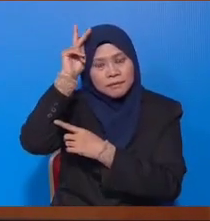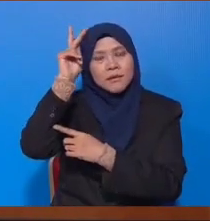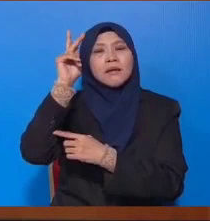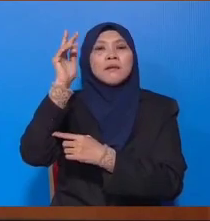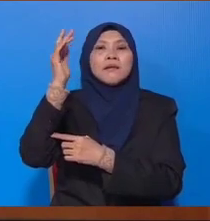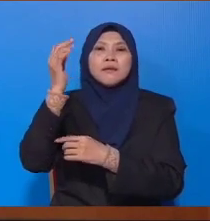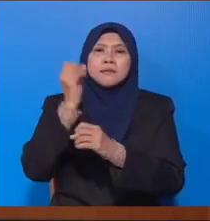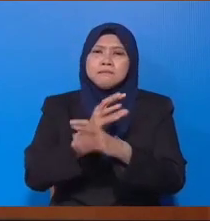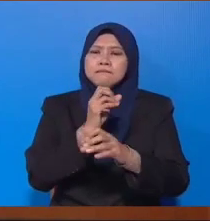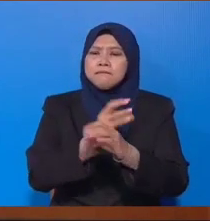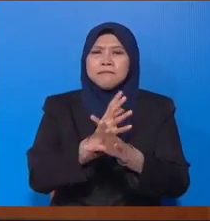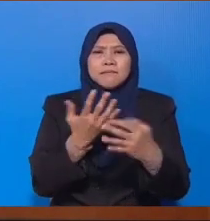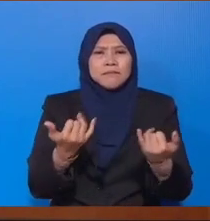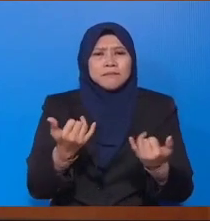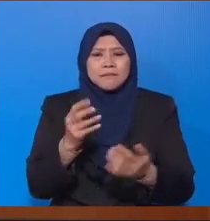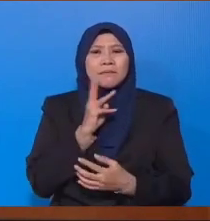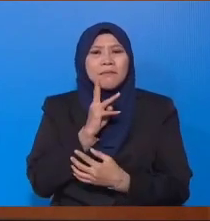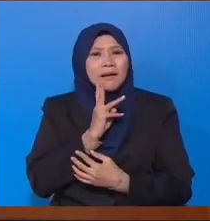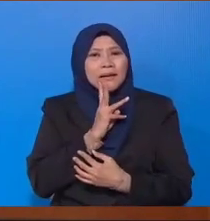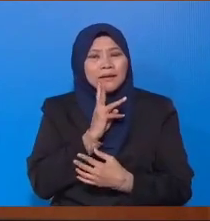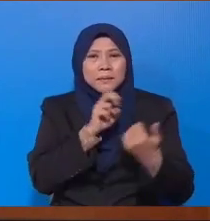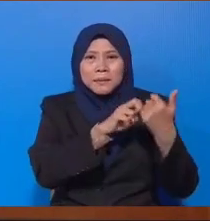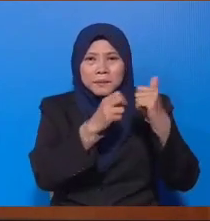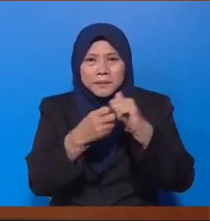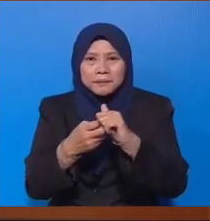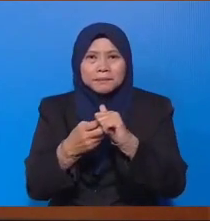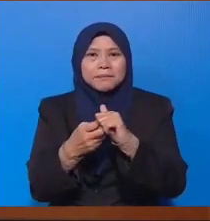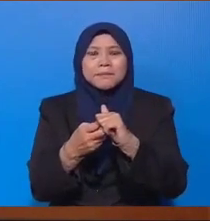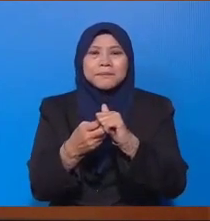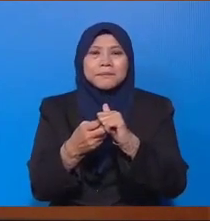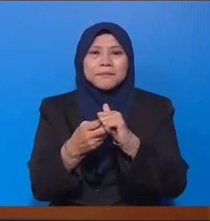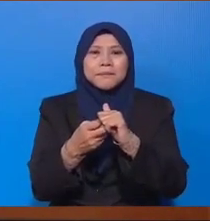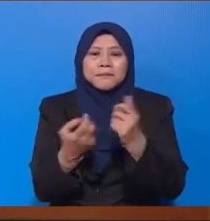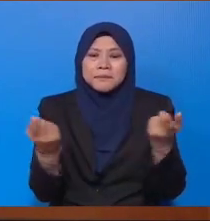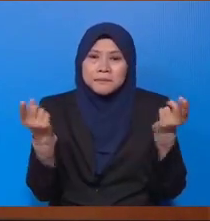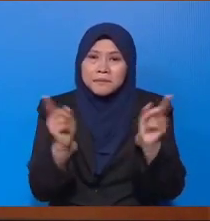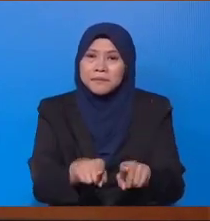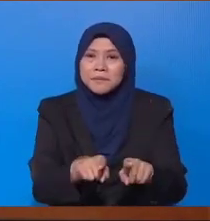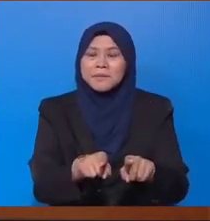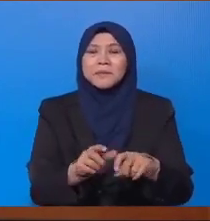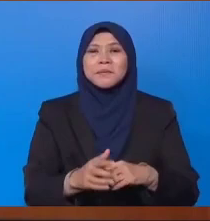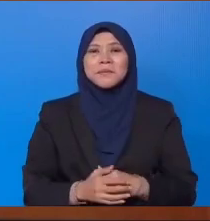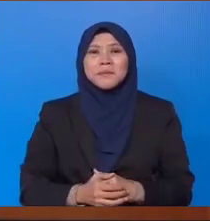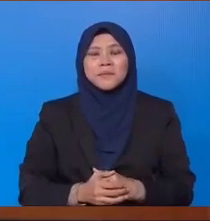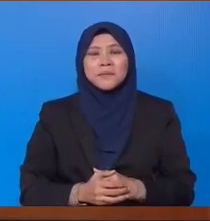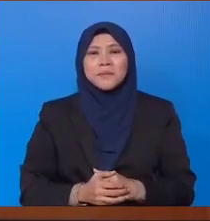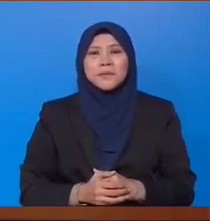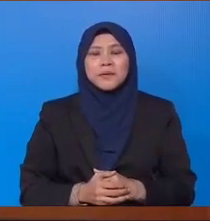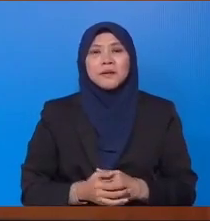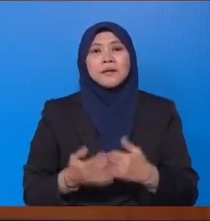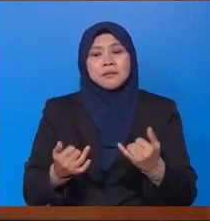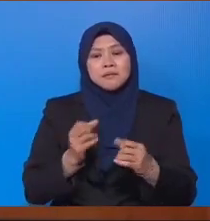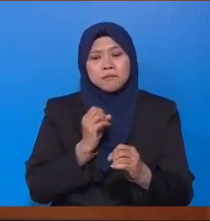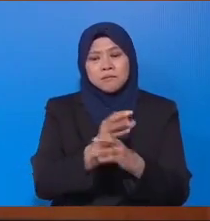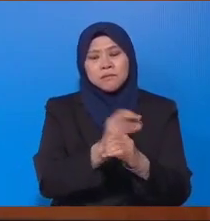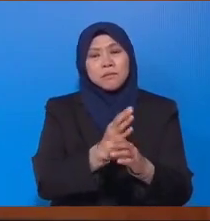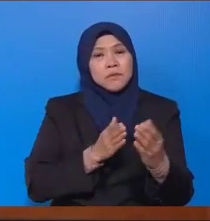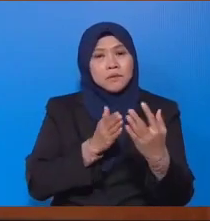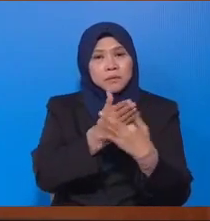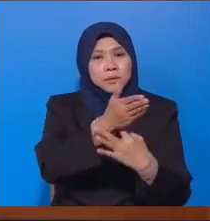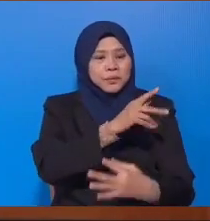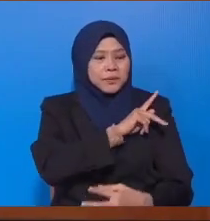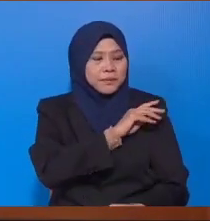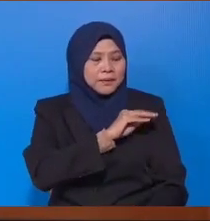usaha menghadapi masalah bekalan air bersih yang berlaku yaitu satu adalah user melalui Kementerian